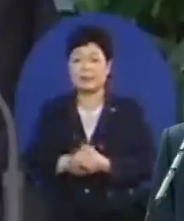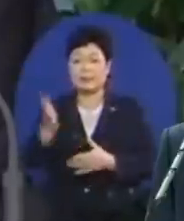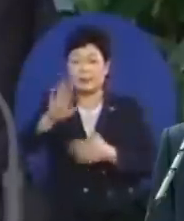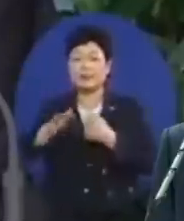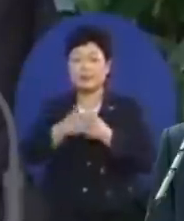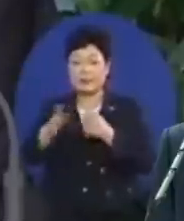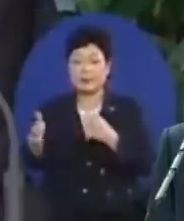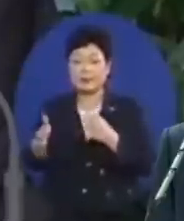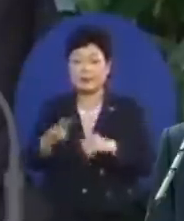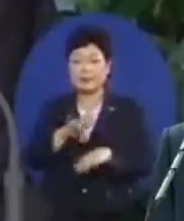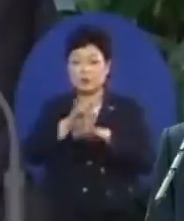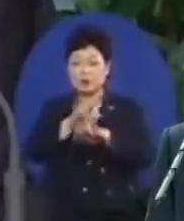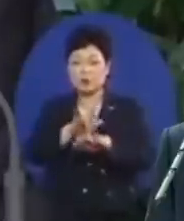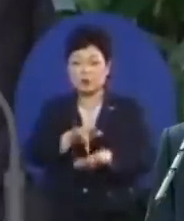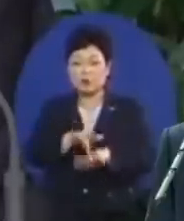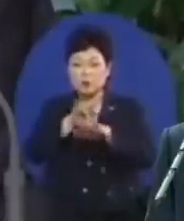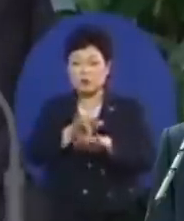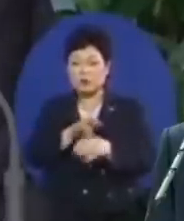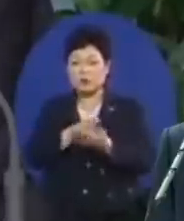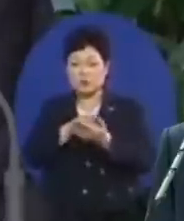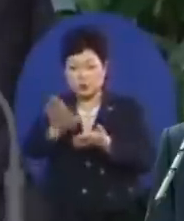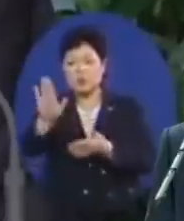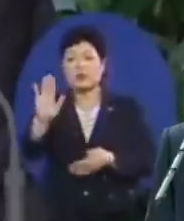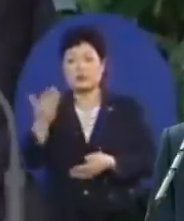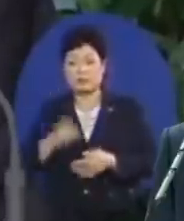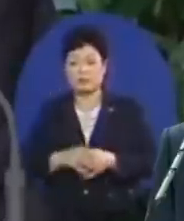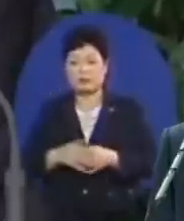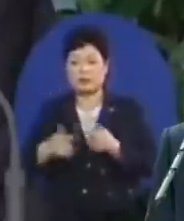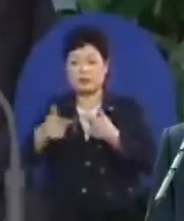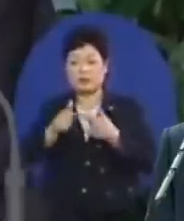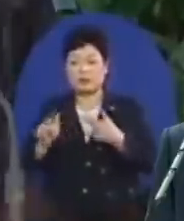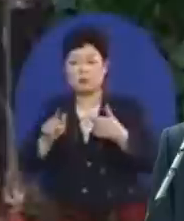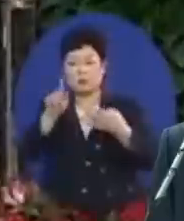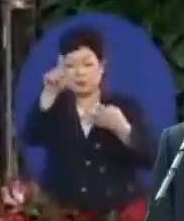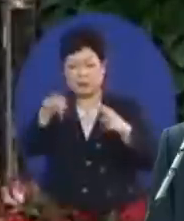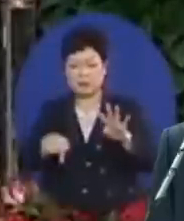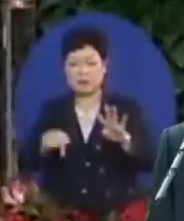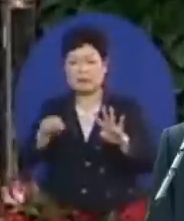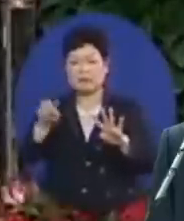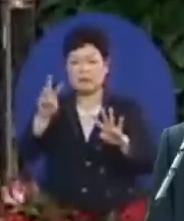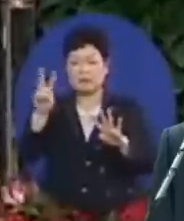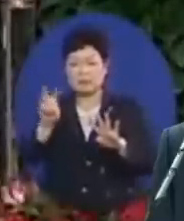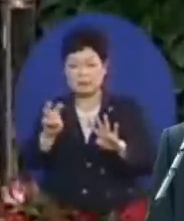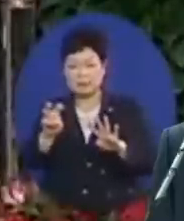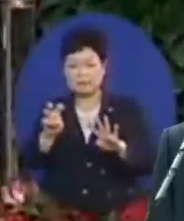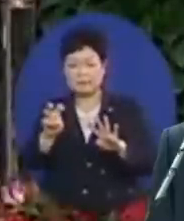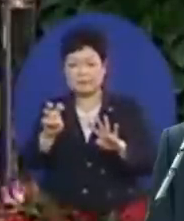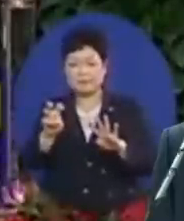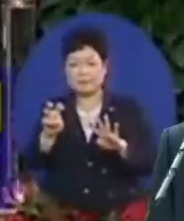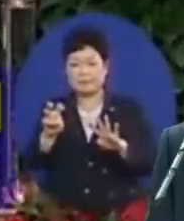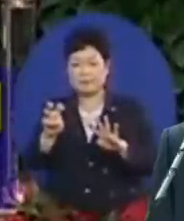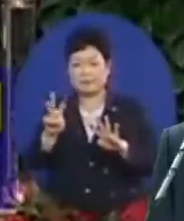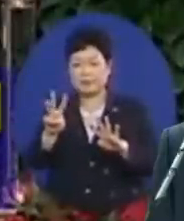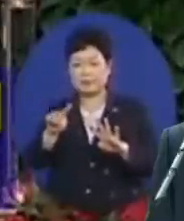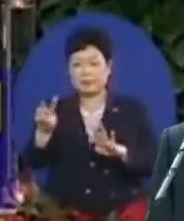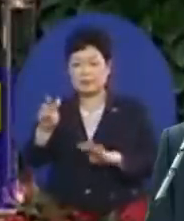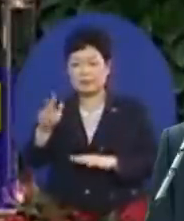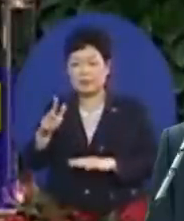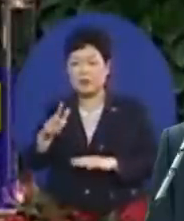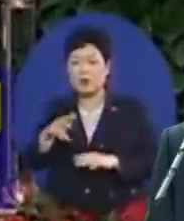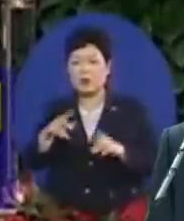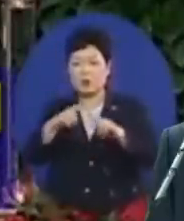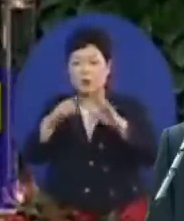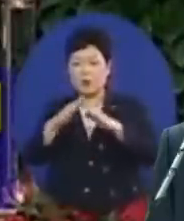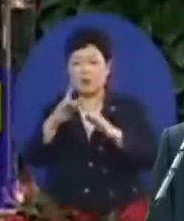그러므로 귀신이 쫓겨나가야 되는 것입니다. 누가복음 4장 33절로 37절에 회당에 더러운 귀신 들린 사람이